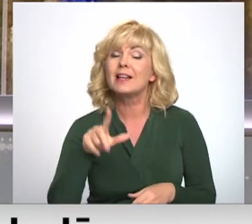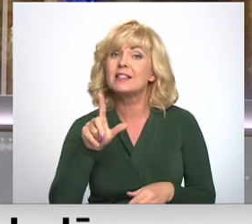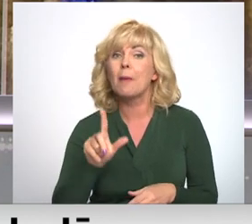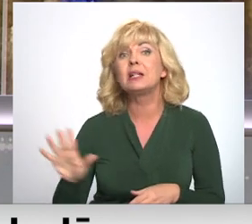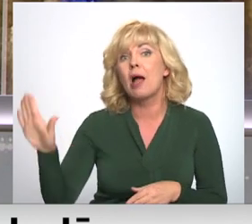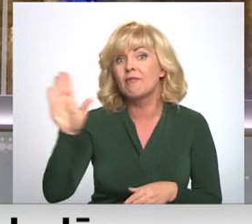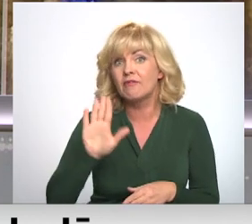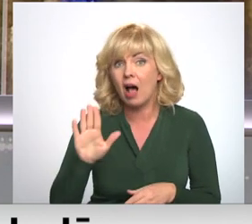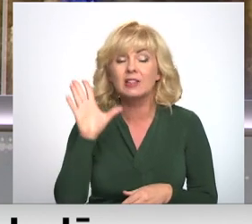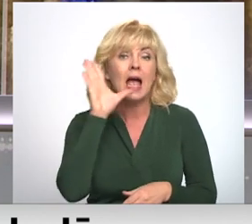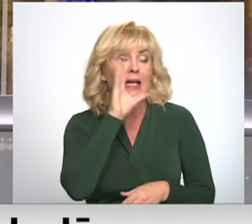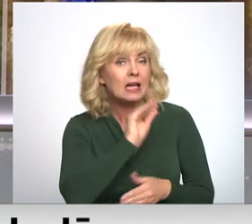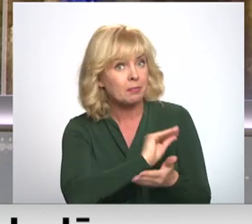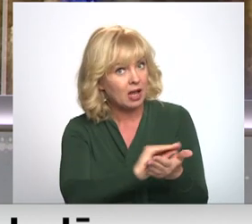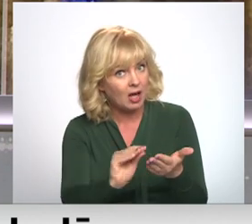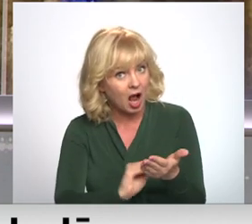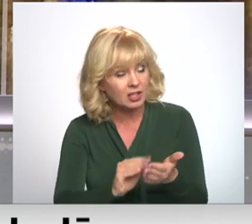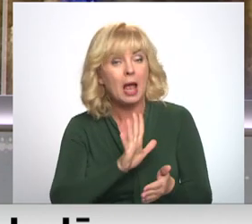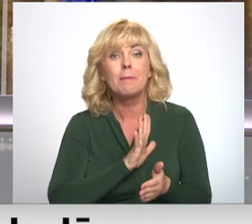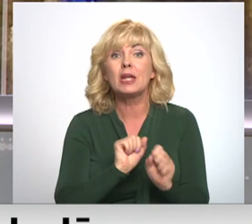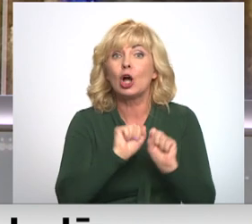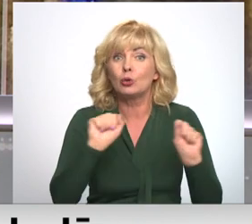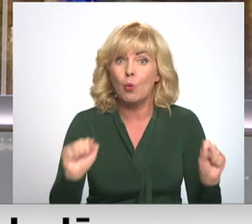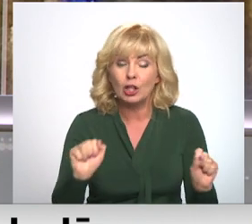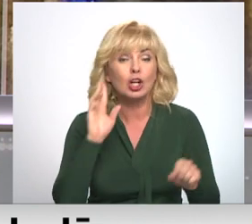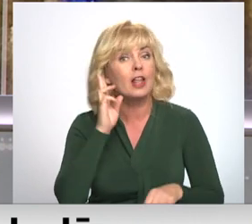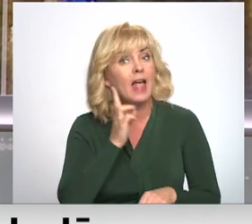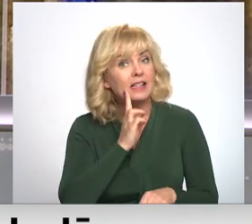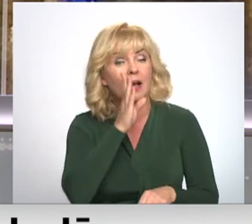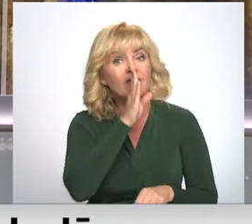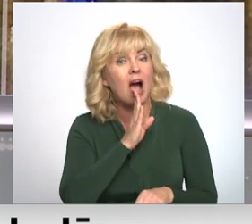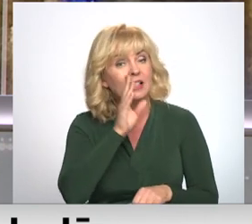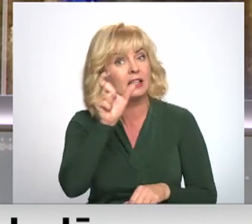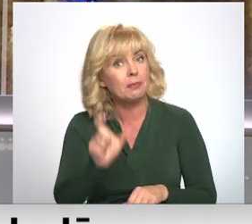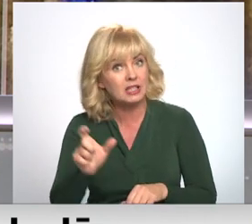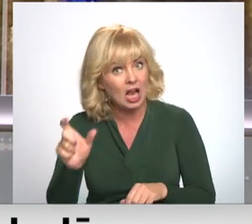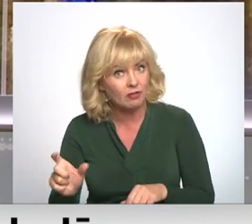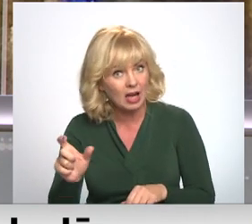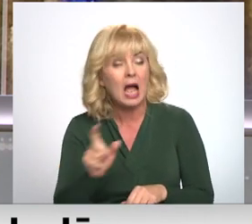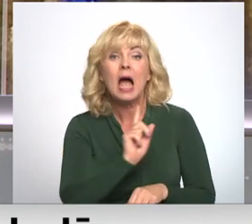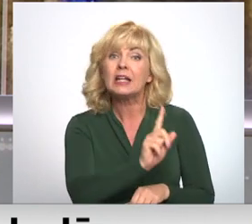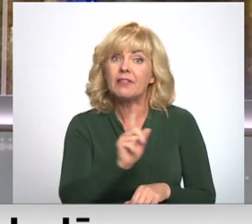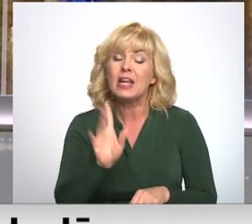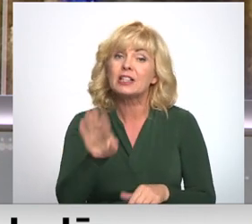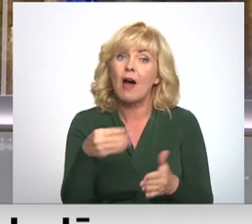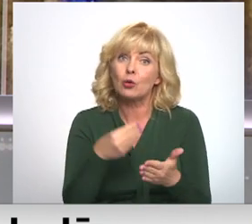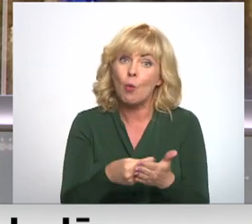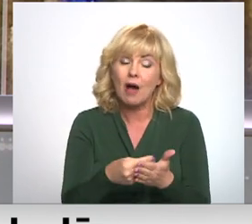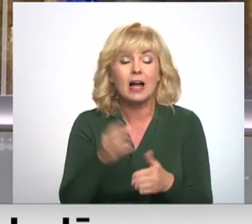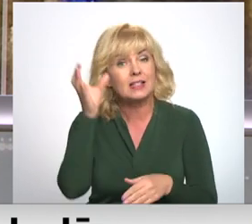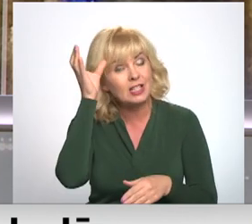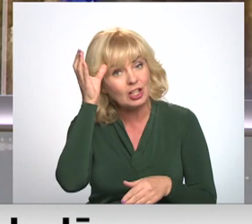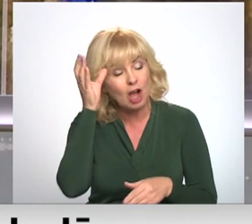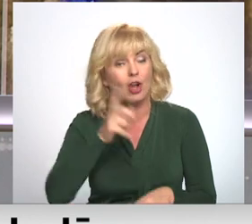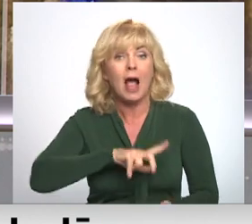valstīm. Iespēja rakstīt diktātu tika nodrošināta arī nedzirdīgiem un vājdzirdīgiem cilvēkiem, lai ik viens varētu novērtēt zināšanas latviešu